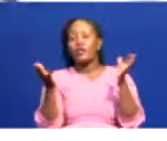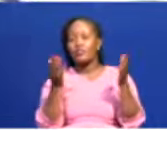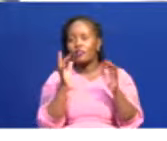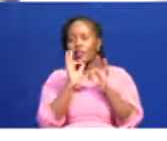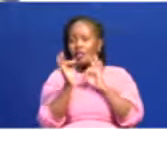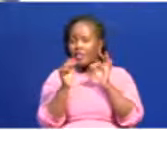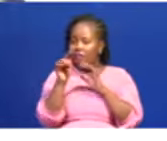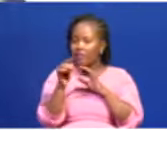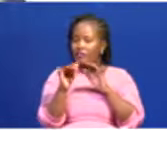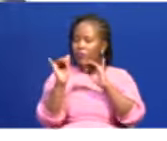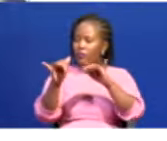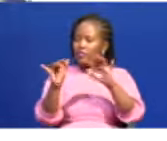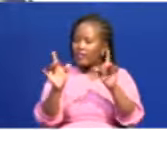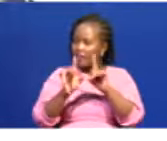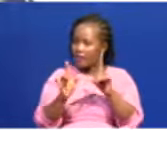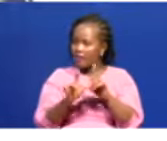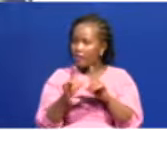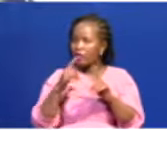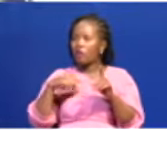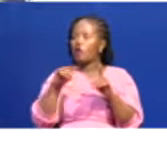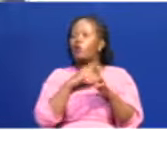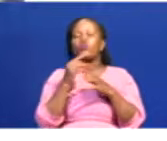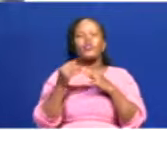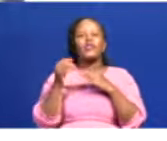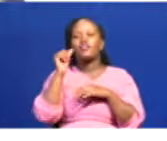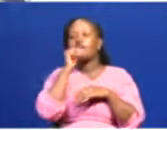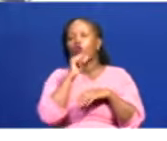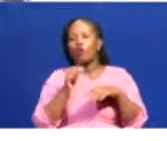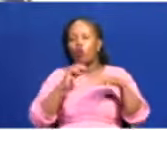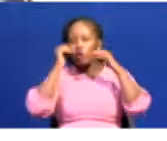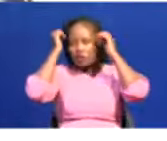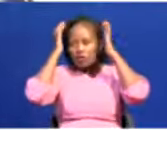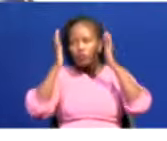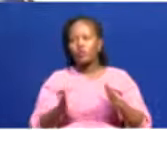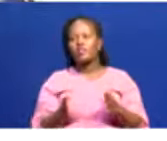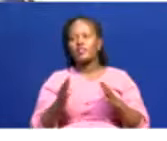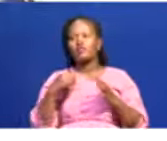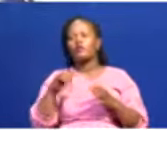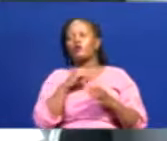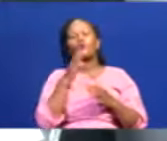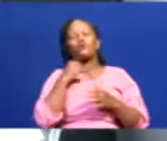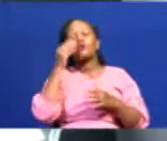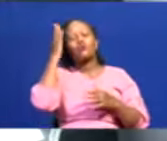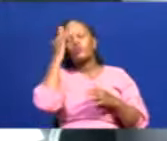So we've seen as an alumni, because the concern has been there, alumni telling us, what are we gaining back?